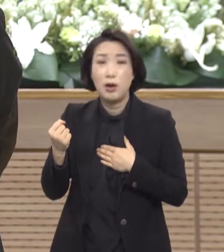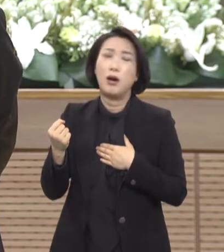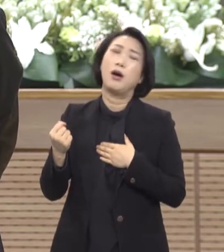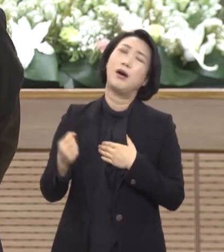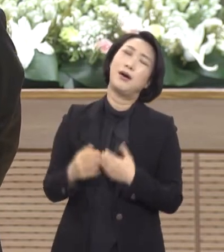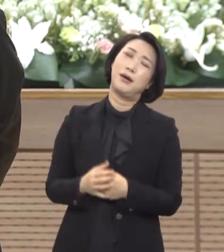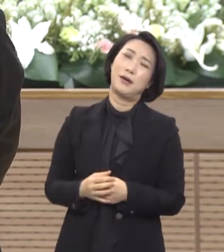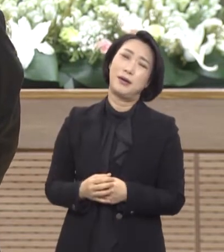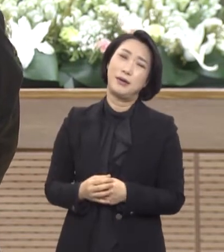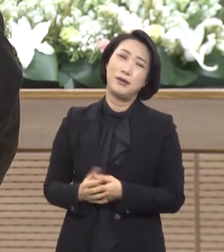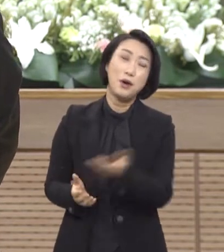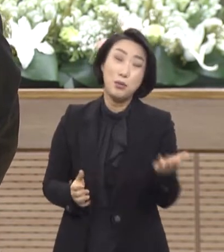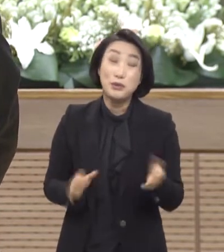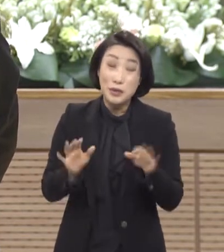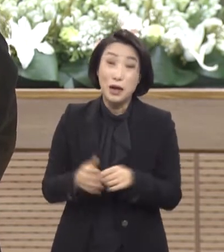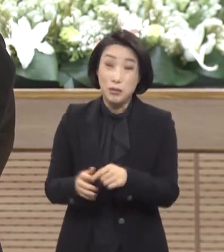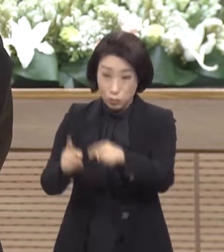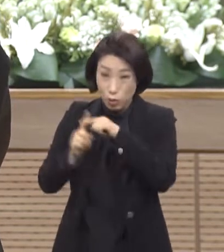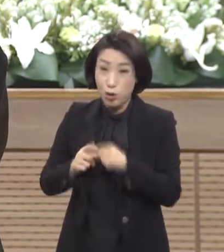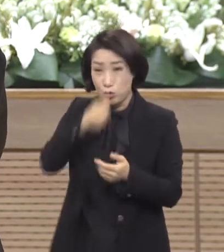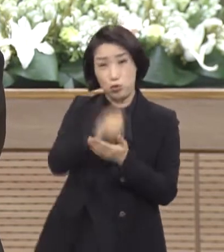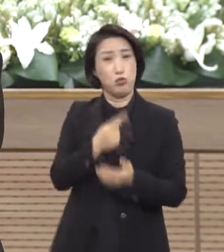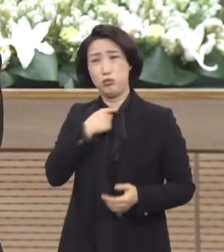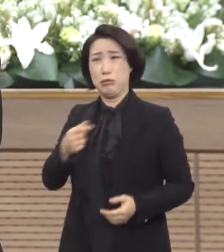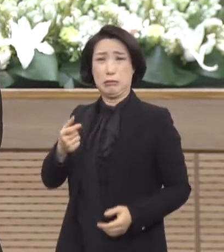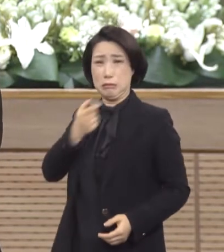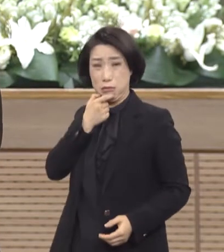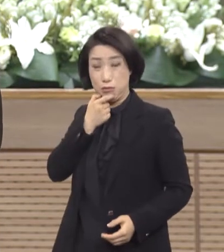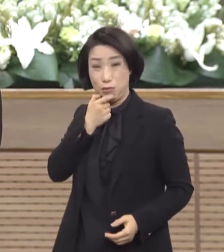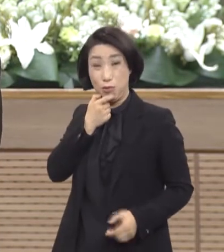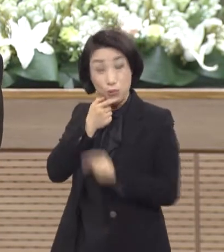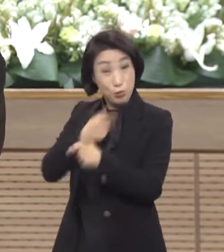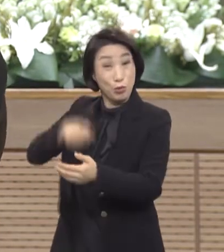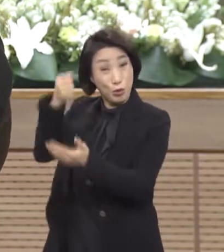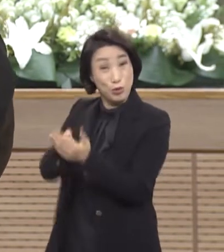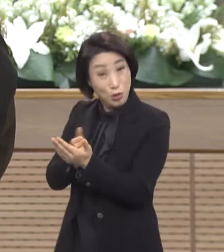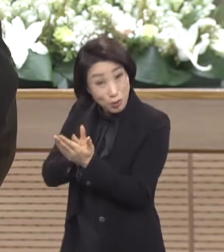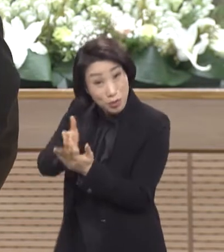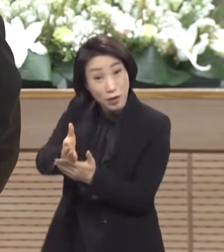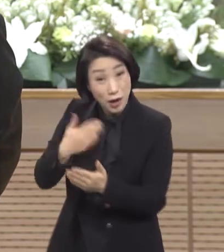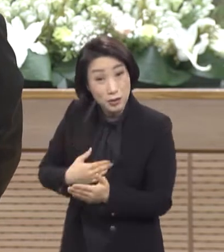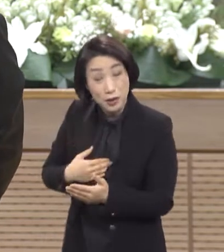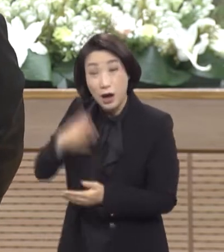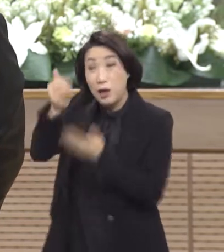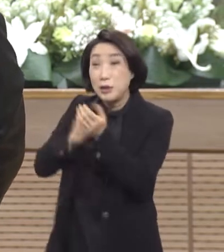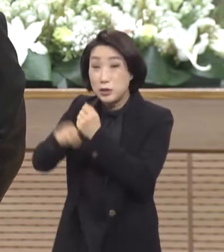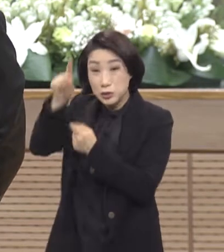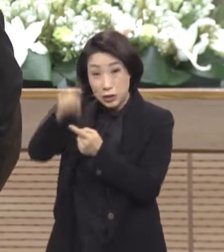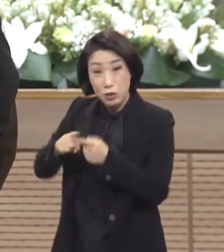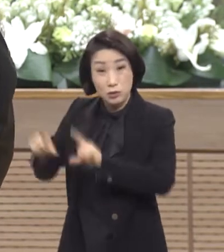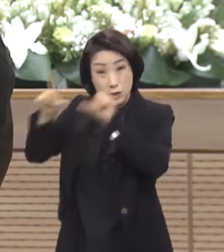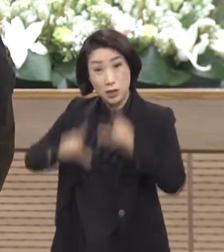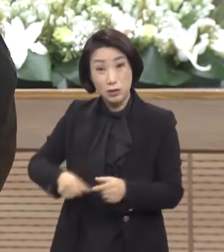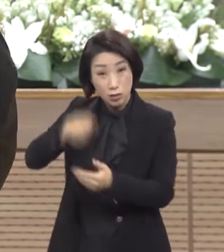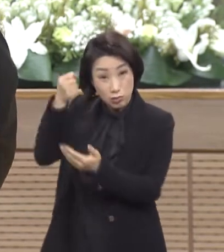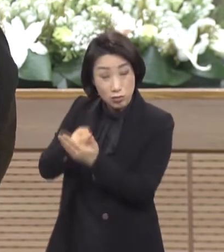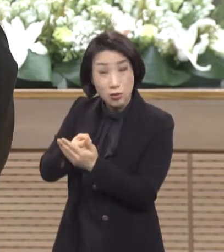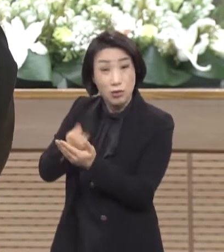예 죽어도 죄를 안 지켰다는데 뭐 죽어도 하나님 뜻대로 살겠다는데